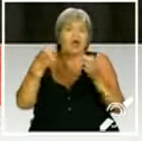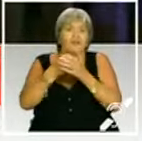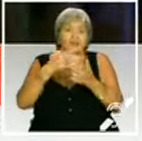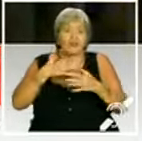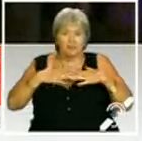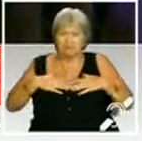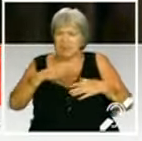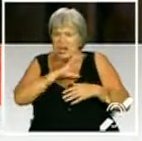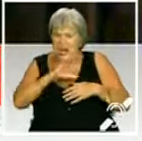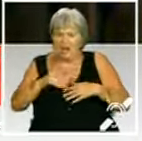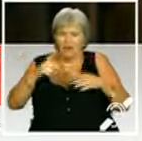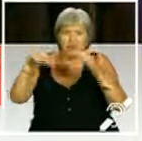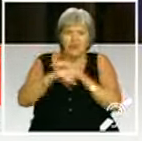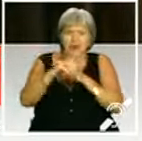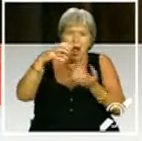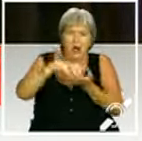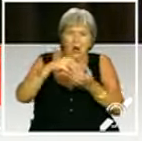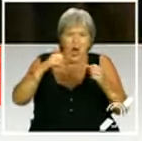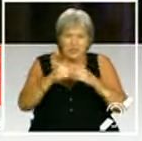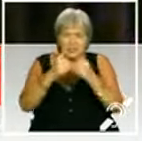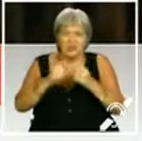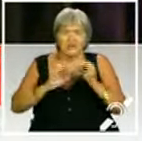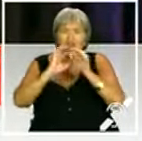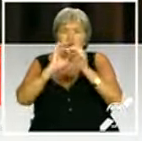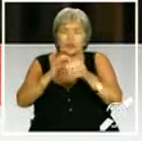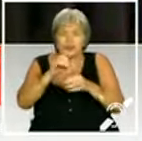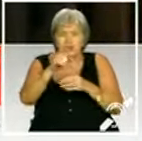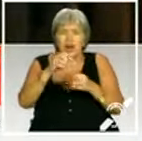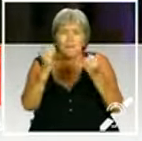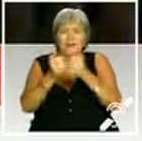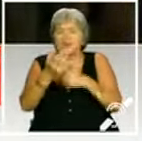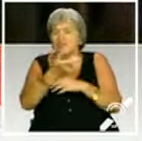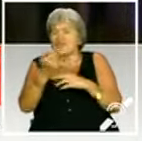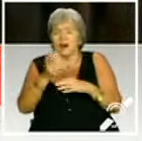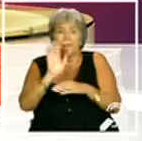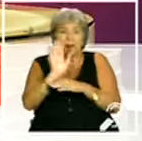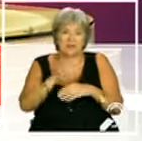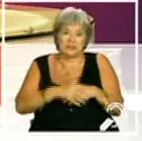gravă, fugă de la locul accidentului și conducerea pe drumurile publice fără permis.